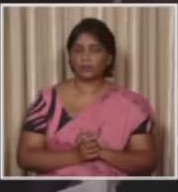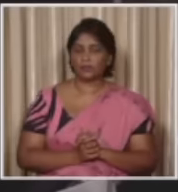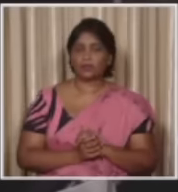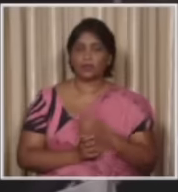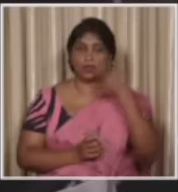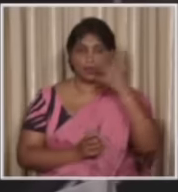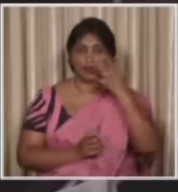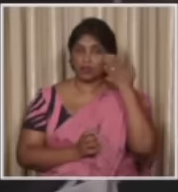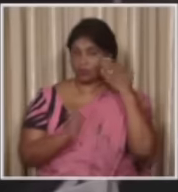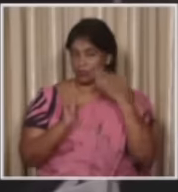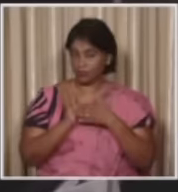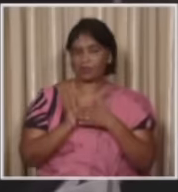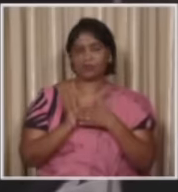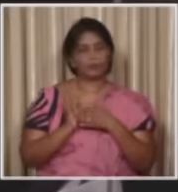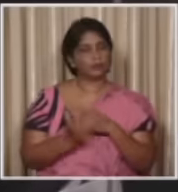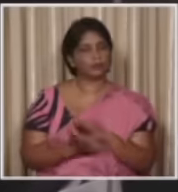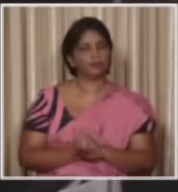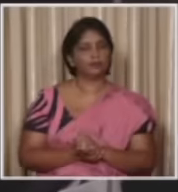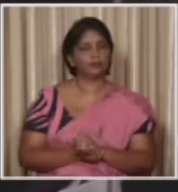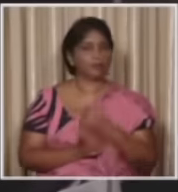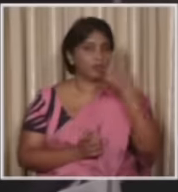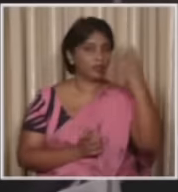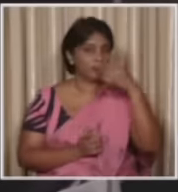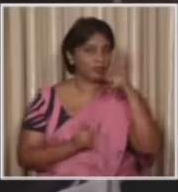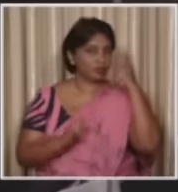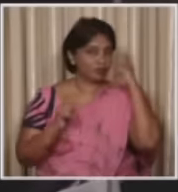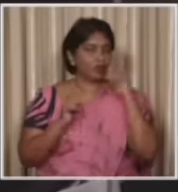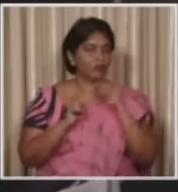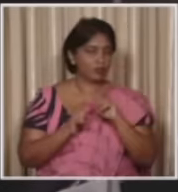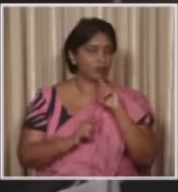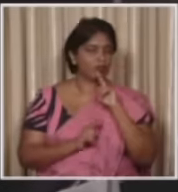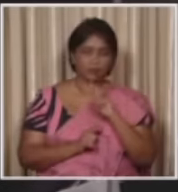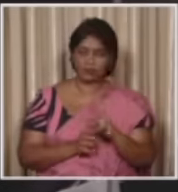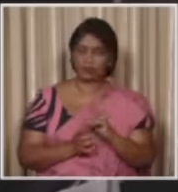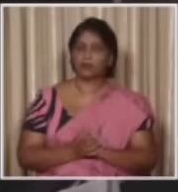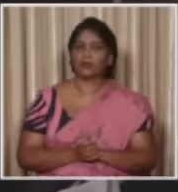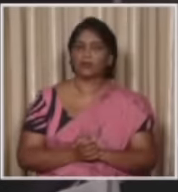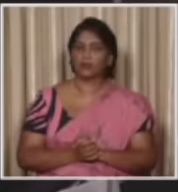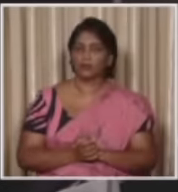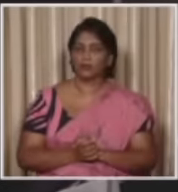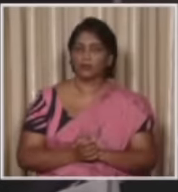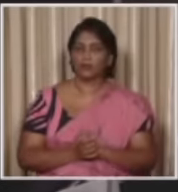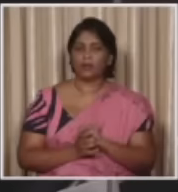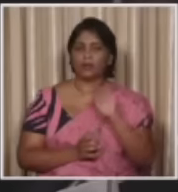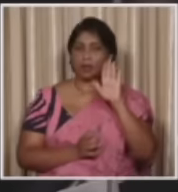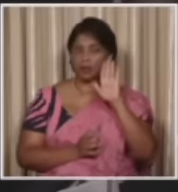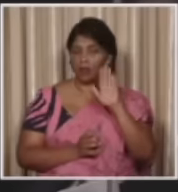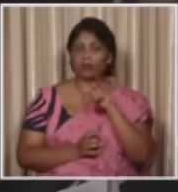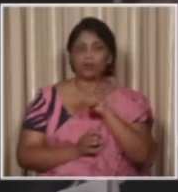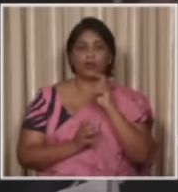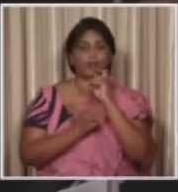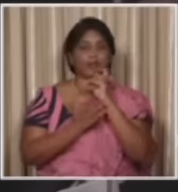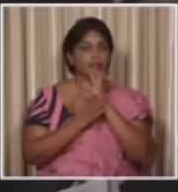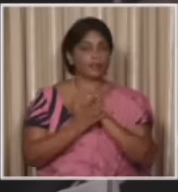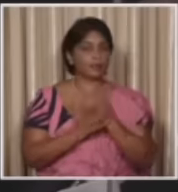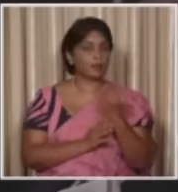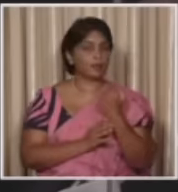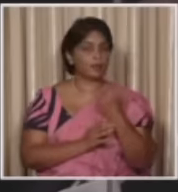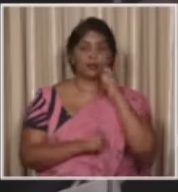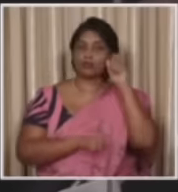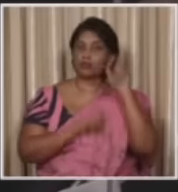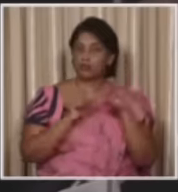හතරවෙනි වගන්තිය ගත්තාම හතරවෙනි වගන්තියෙන් කියවෙනවා අයන්න තියෙන ව්‍යවස්ථාදායක බලය